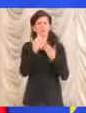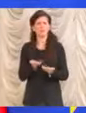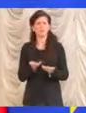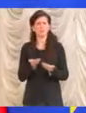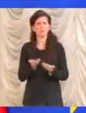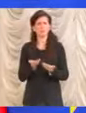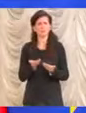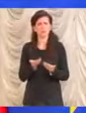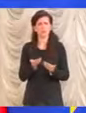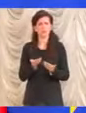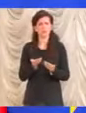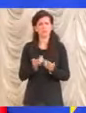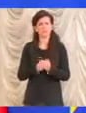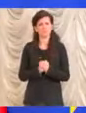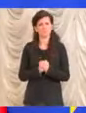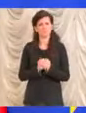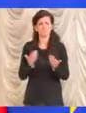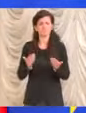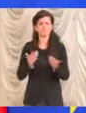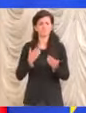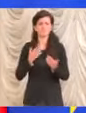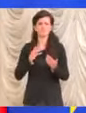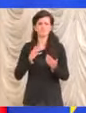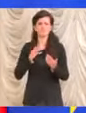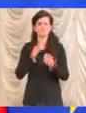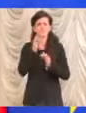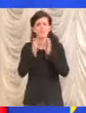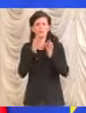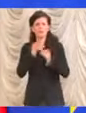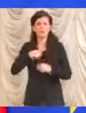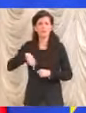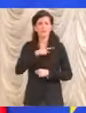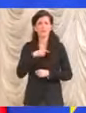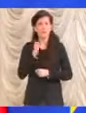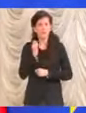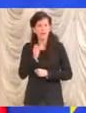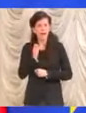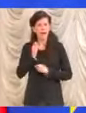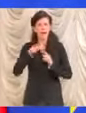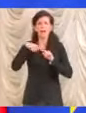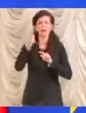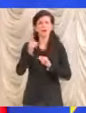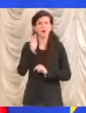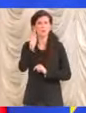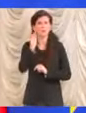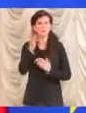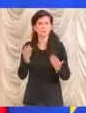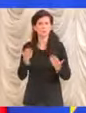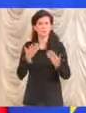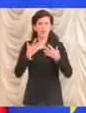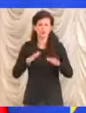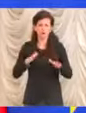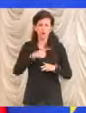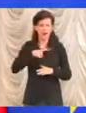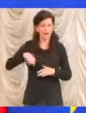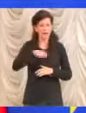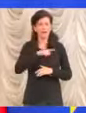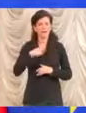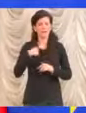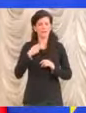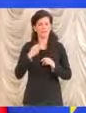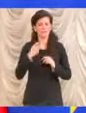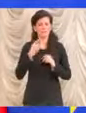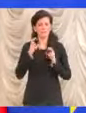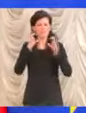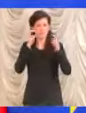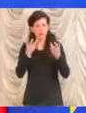addirittura pagheremo un prezzo altissimo perché oltre al costo psicologico al costo economico